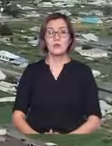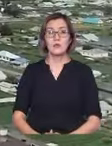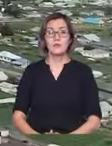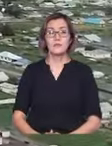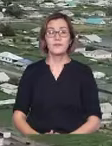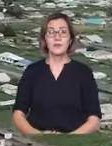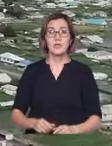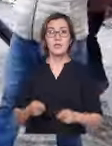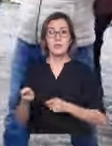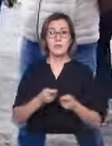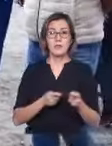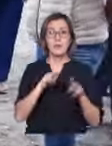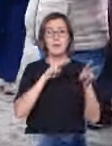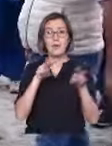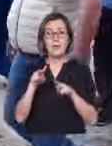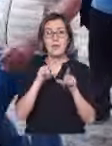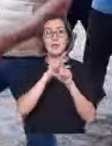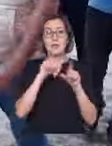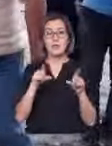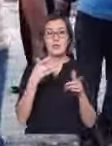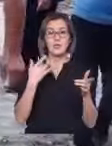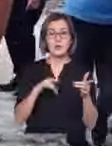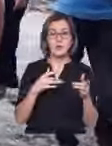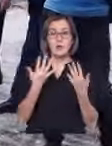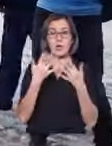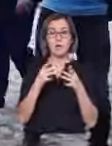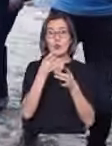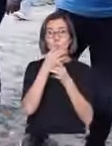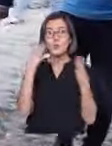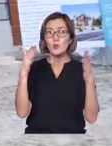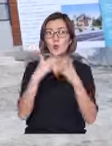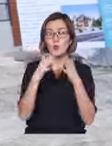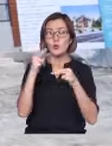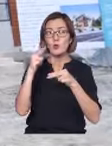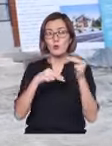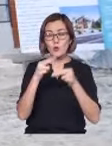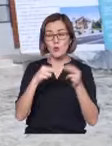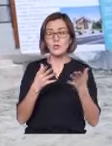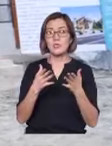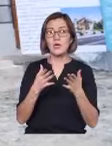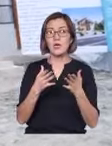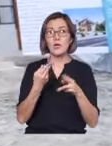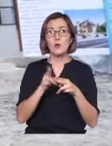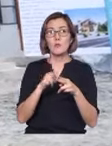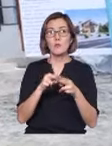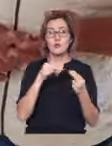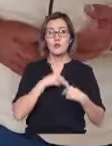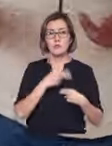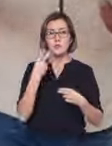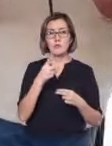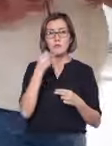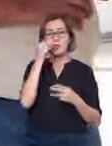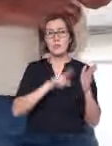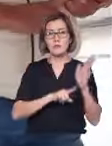Марат Елеусізұлы бақылап қайтқан тағы бір нысан Жамбыл ауылындағы мәдениет үйінің құрылысы. Облыс әкімі бұл жұмыстың 2021